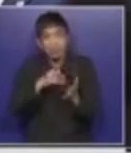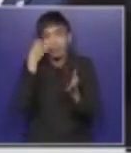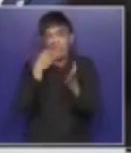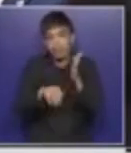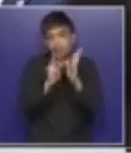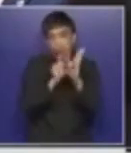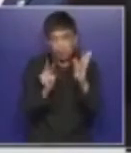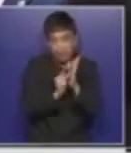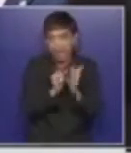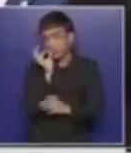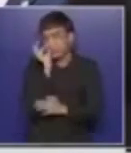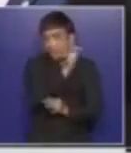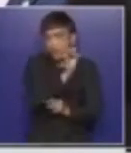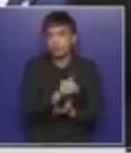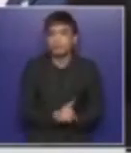ขอสรุปผมครับสุดท้ายเนี่ยท่านพระราธะผมเหลือนาทีเดียว